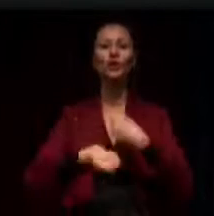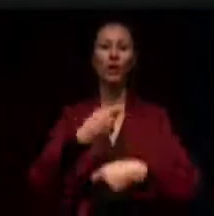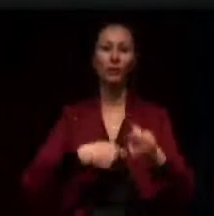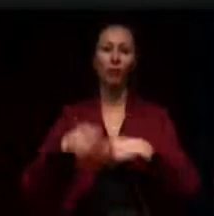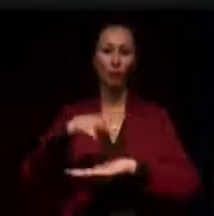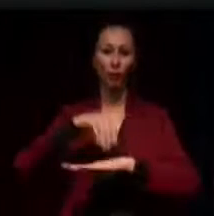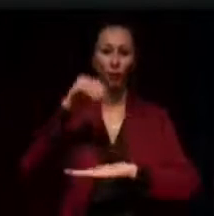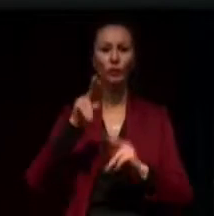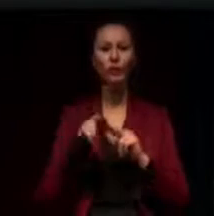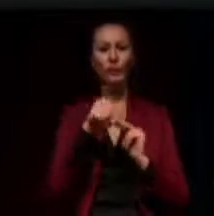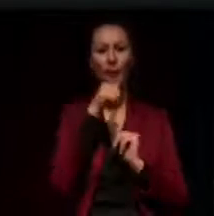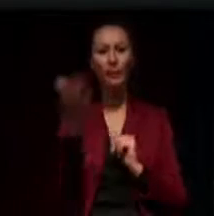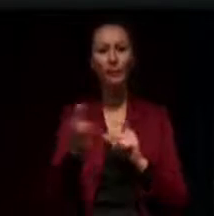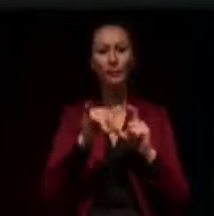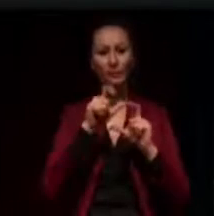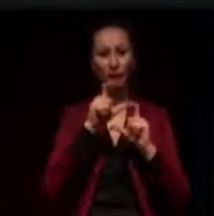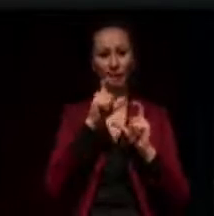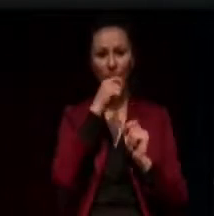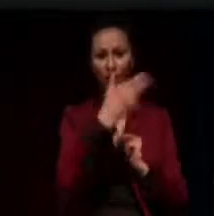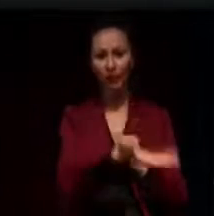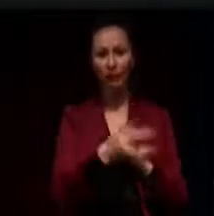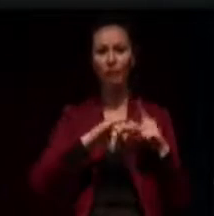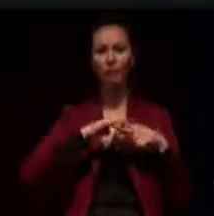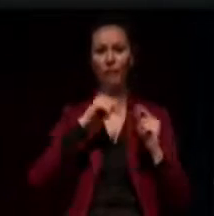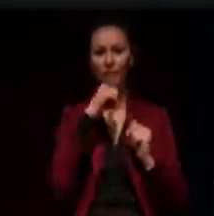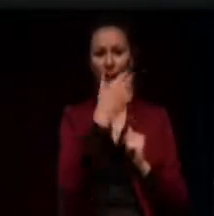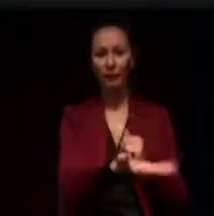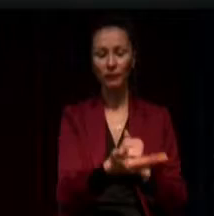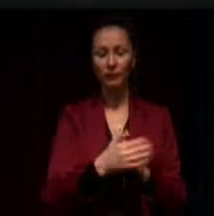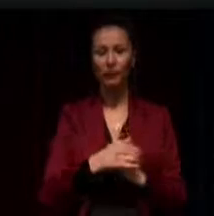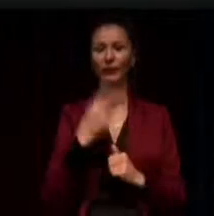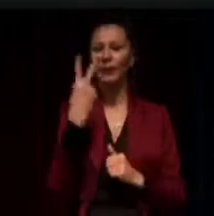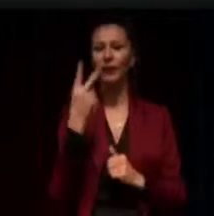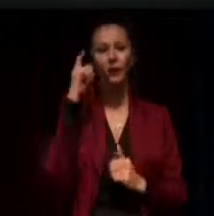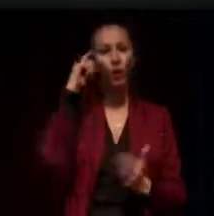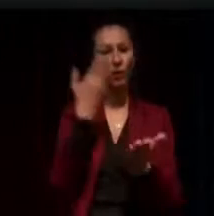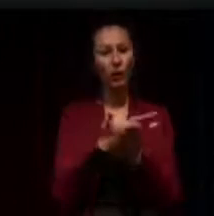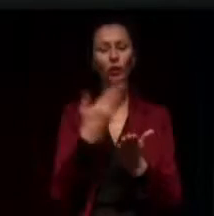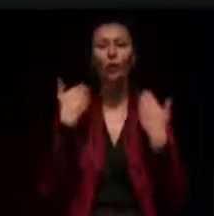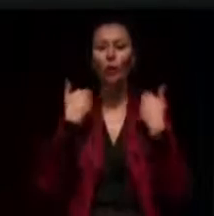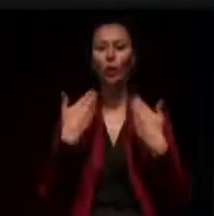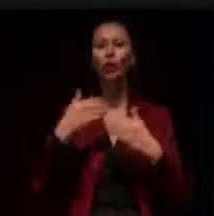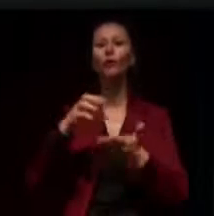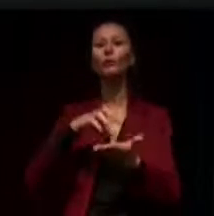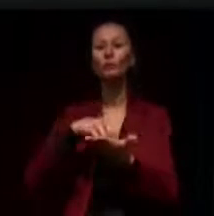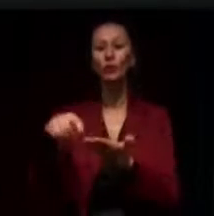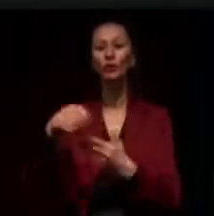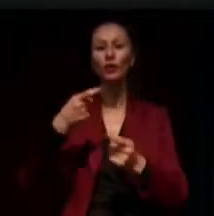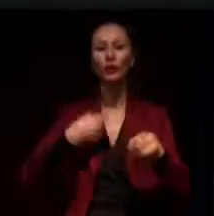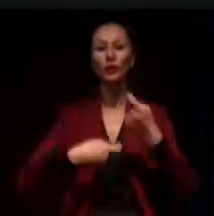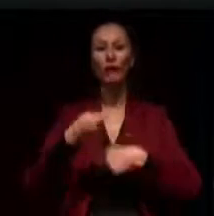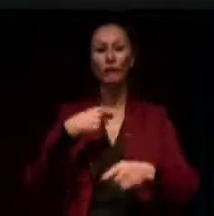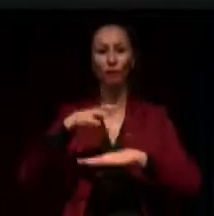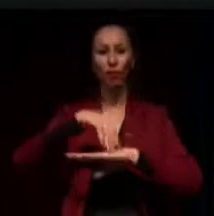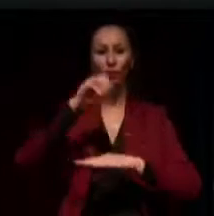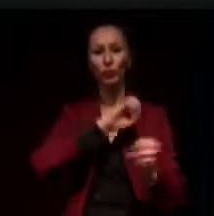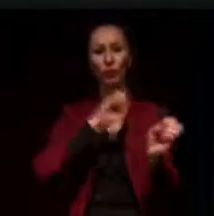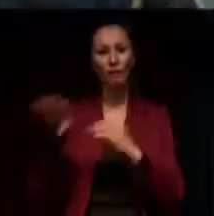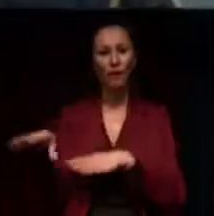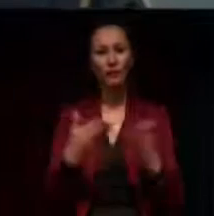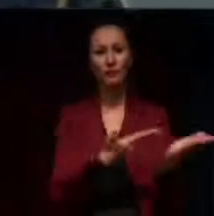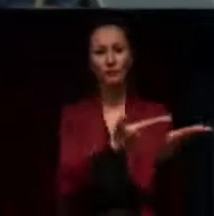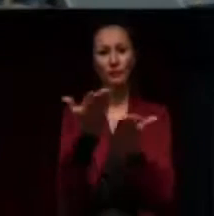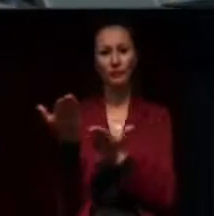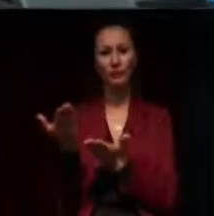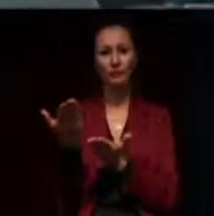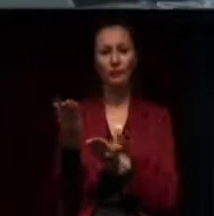Şirketler Komisyonu. Kemal Bey, Selahattin Bey, Hakan Bey. İkinci önergenin Hukuk, Bütçe ve Şirketler Komisyonlarına havalesini oylarınıza